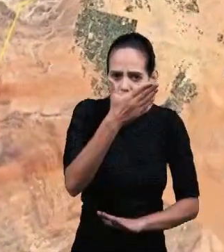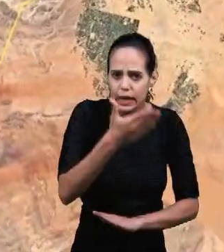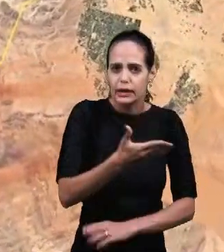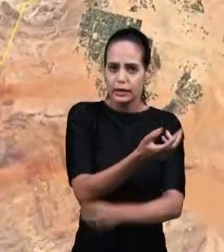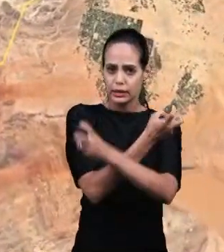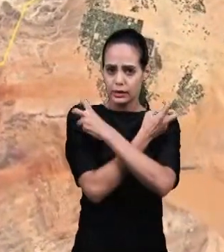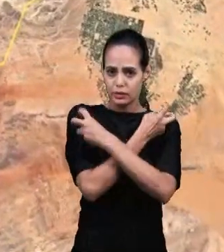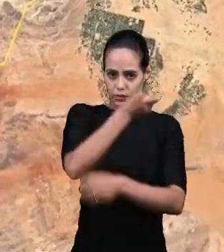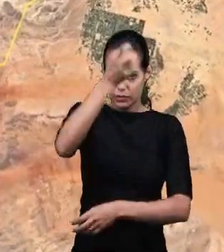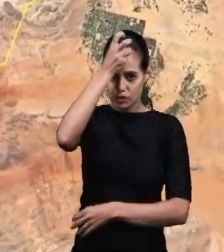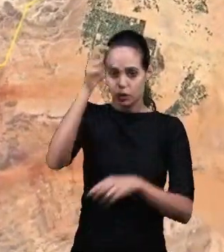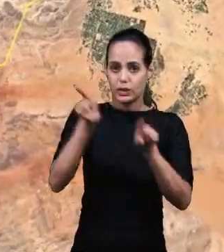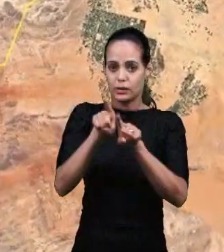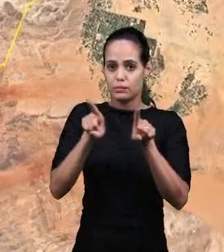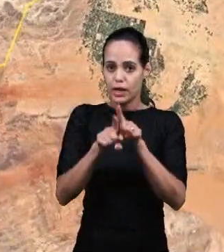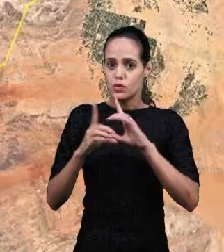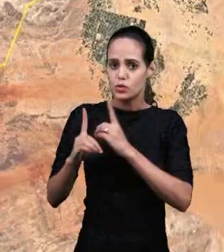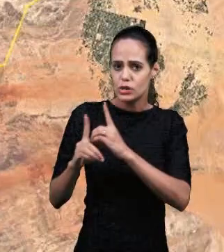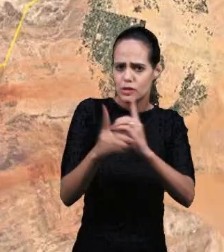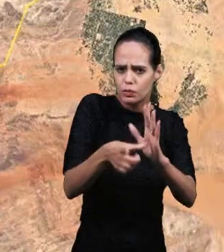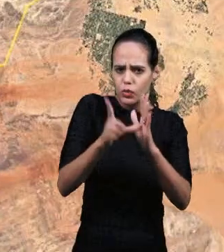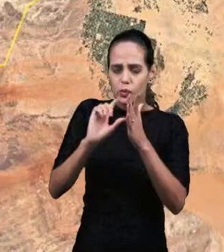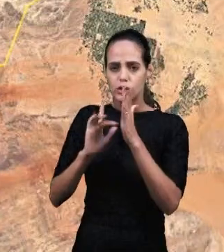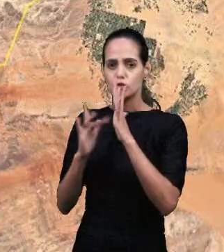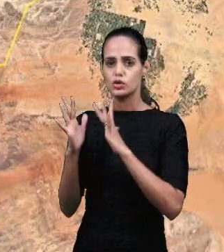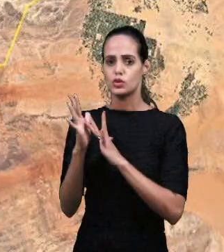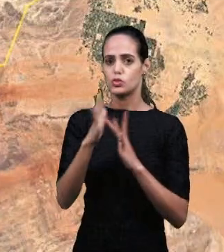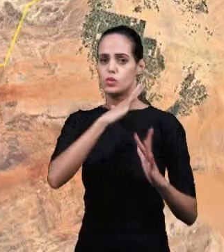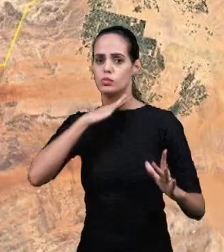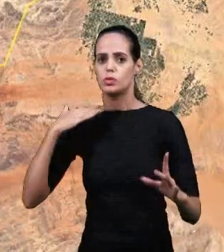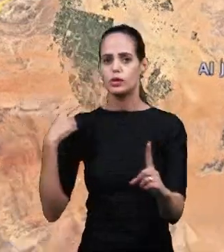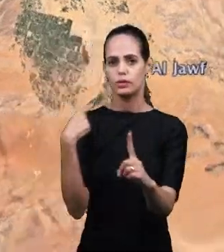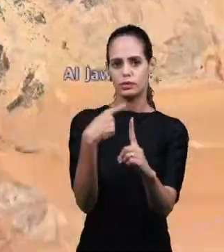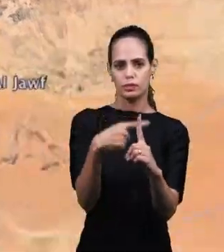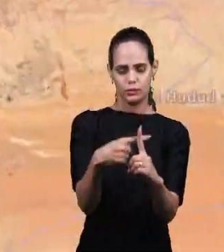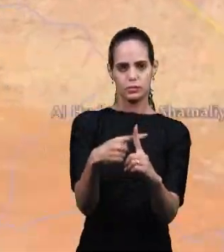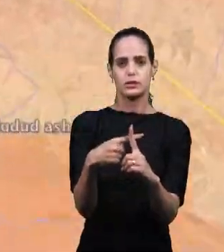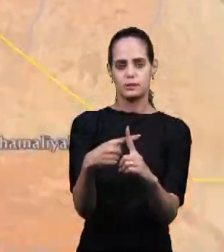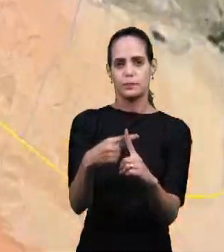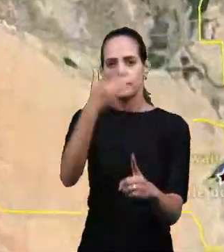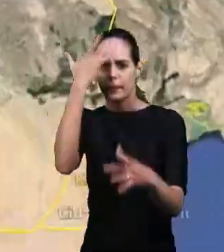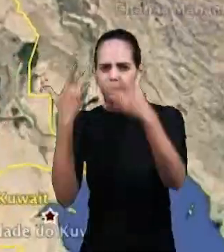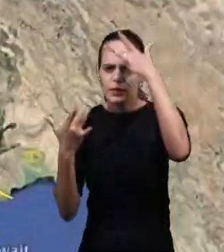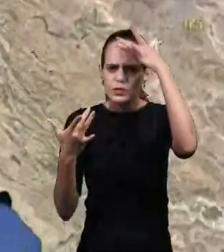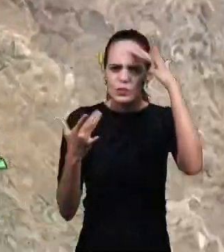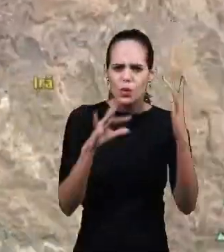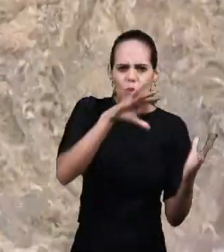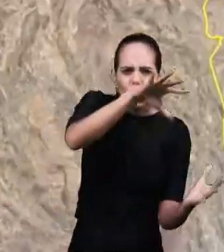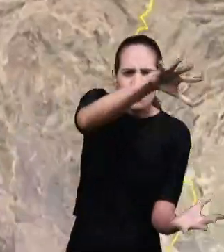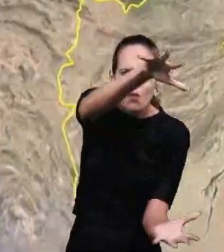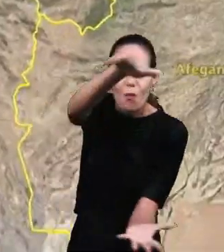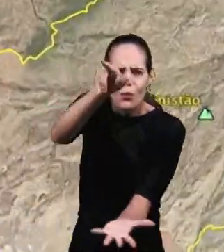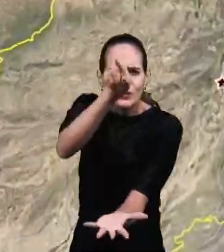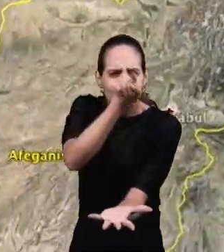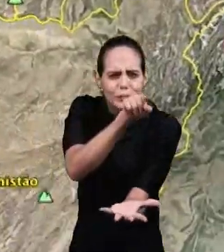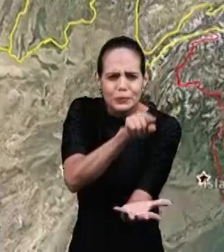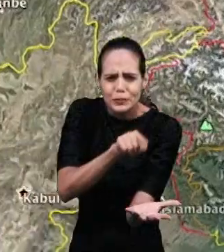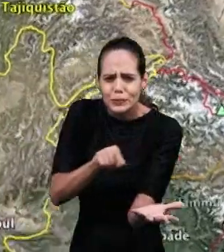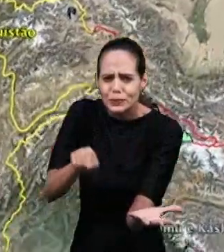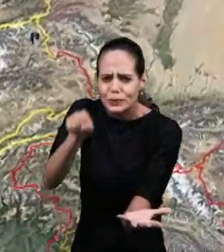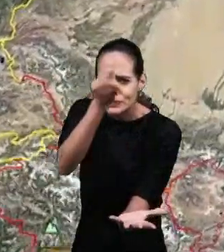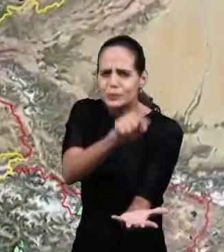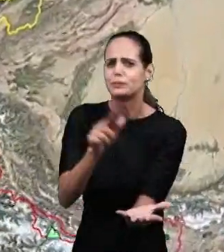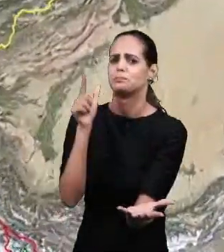à la veille de sa mort à la croix du Calvaire. Les personnes de toutes les parties du monde sont touchées